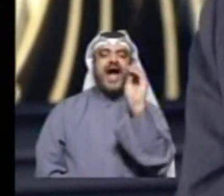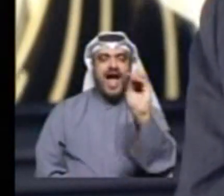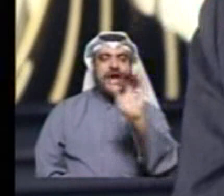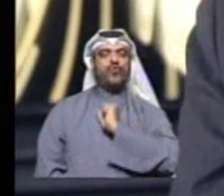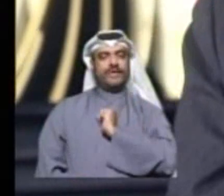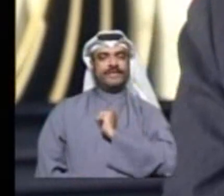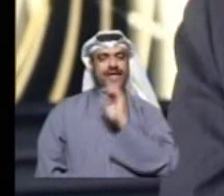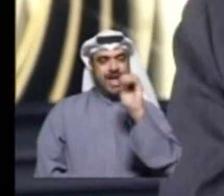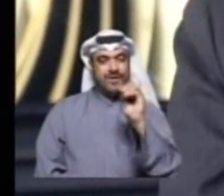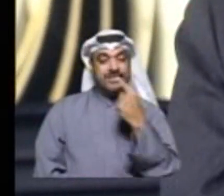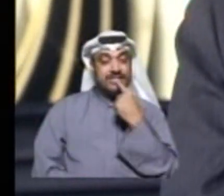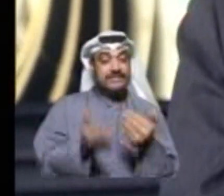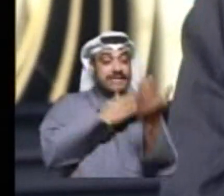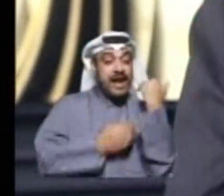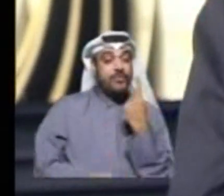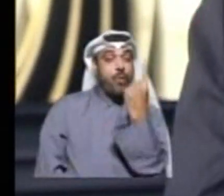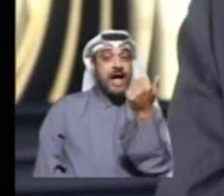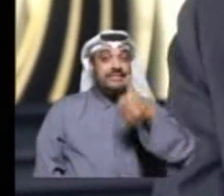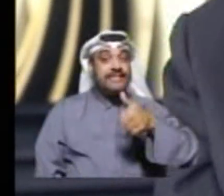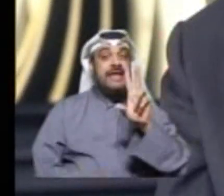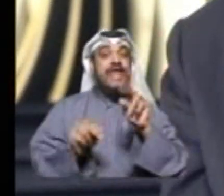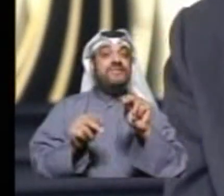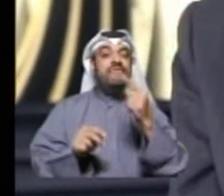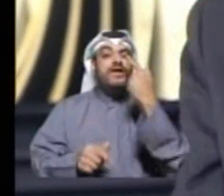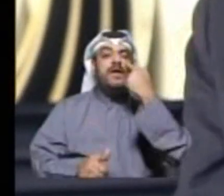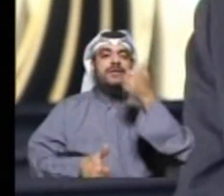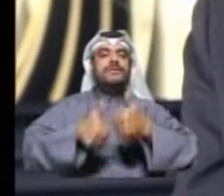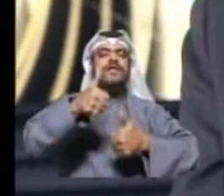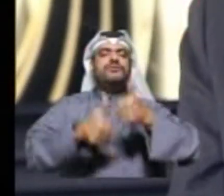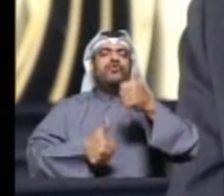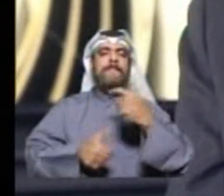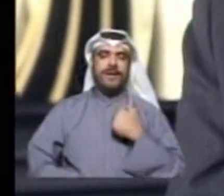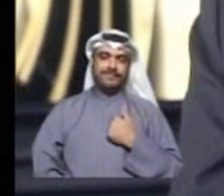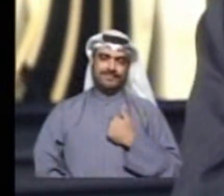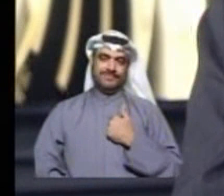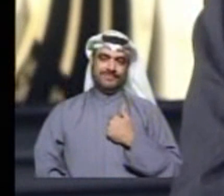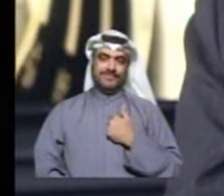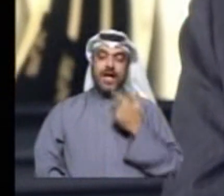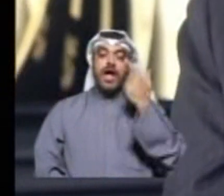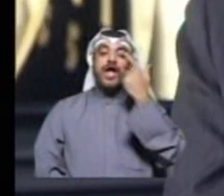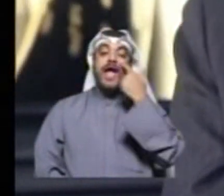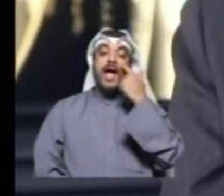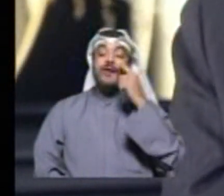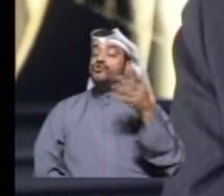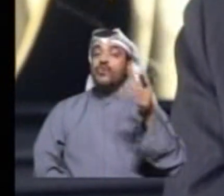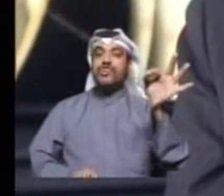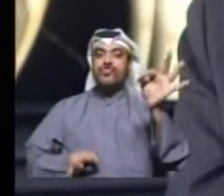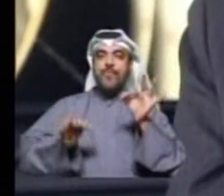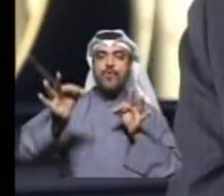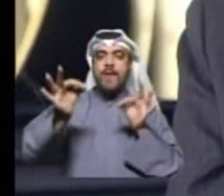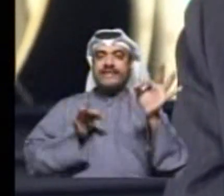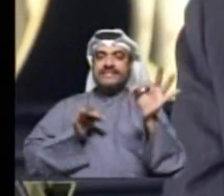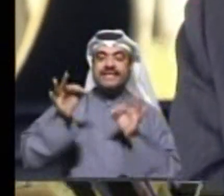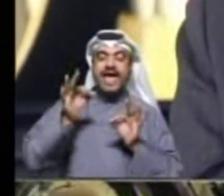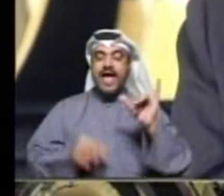سنة 61 كانت البروفا، لأن الدبلوماسية الكويتية البريطانية نجحت نجاح كبير جدا